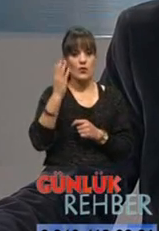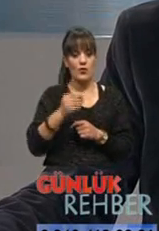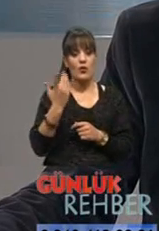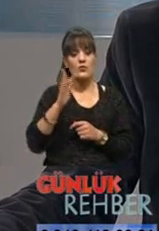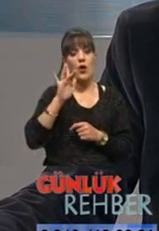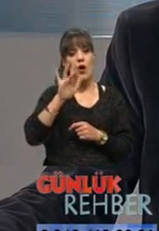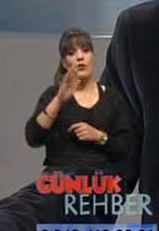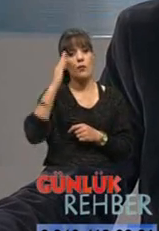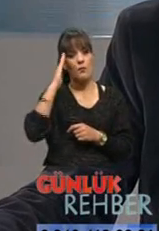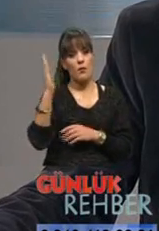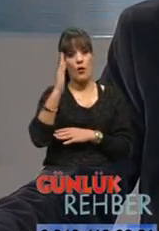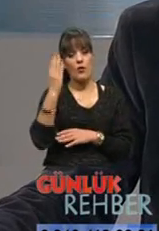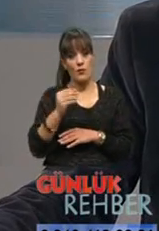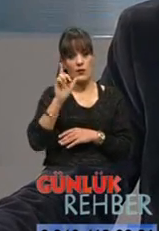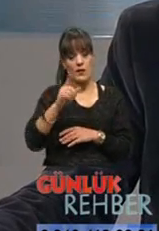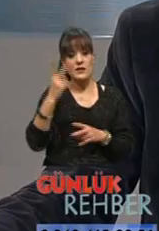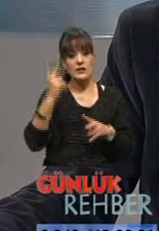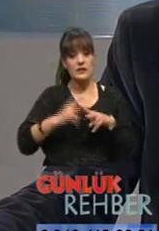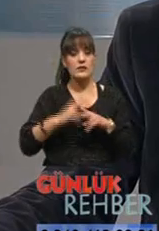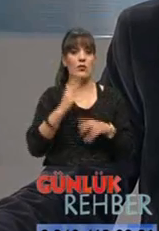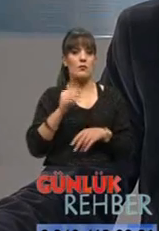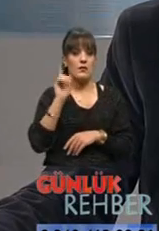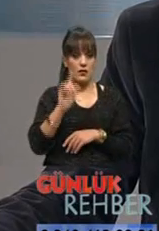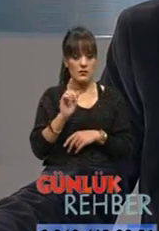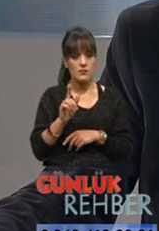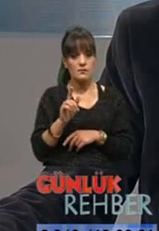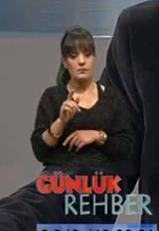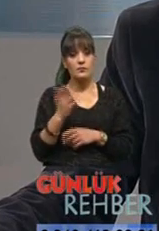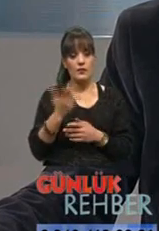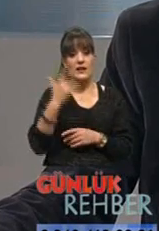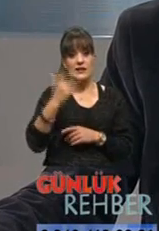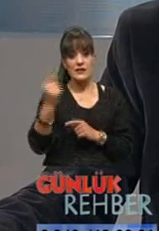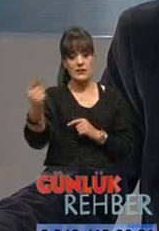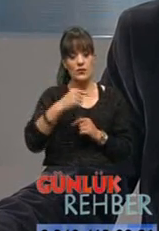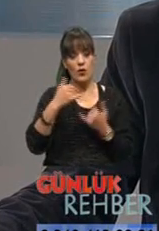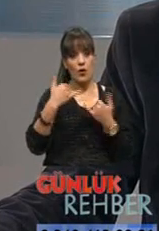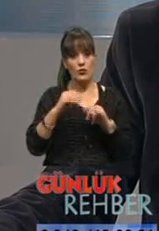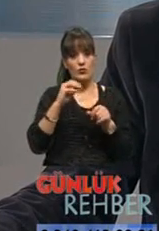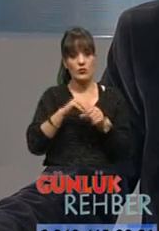orta boyda olması lazım. Çok çabuk olması lazım. Ki hızlı gelen oyuna